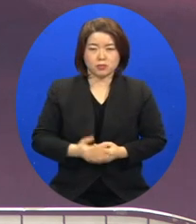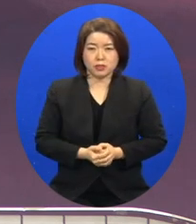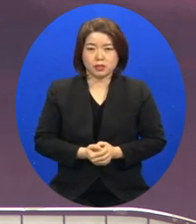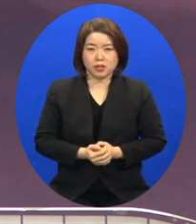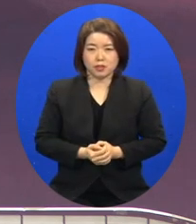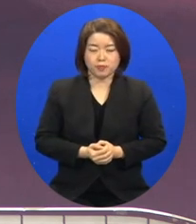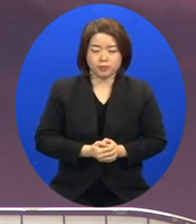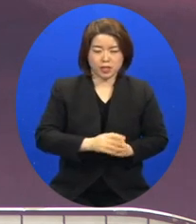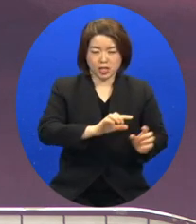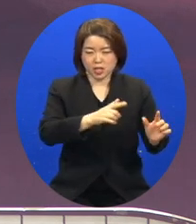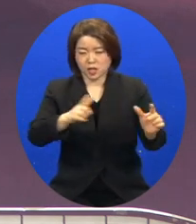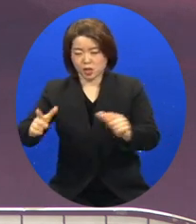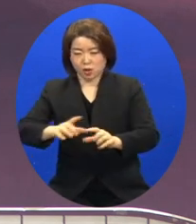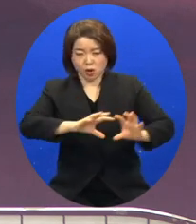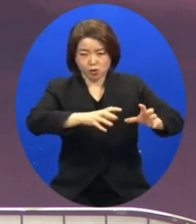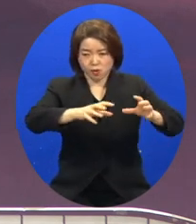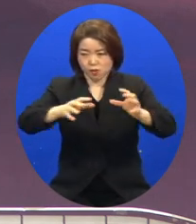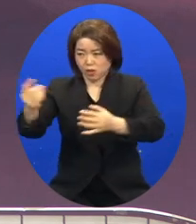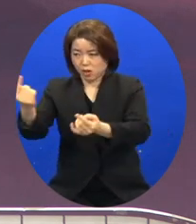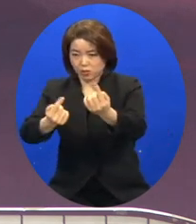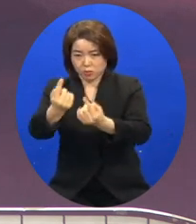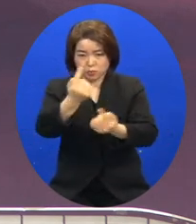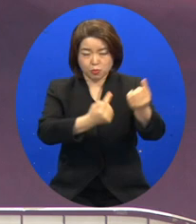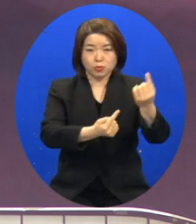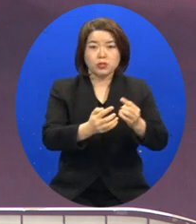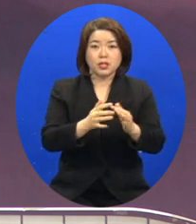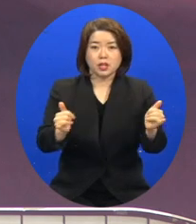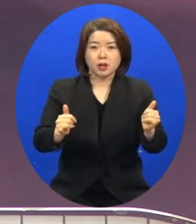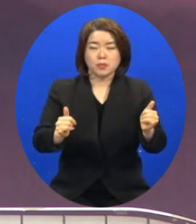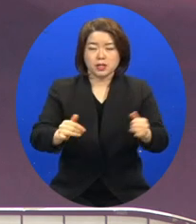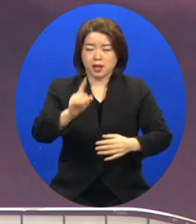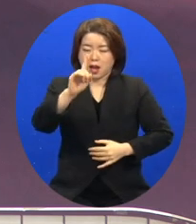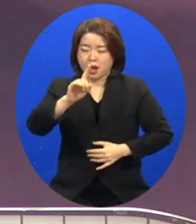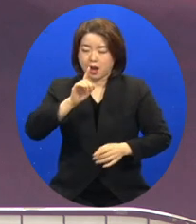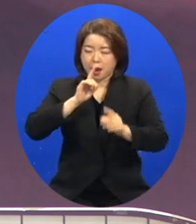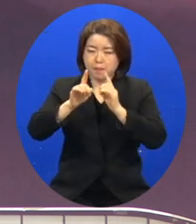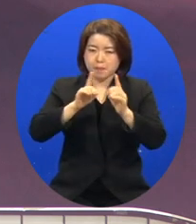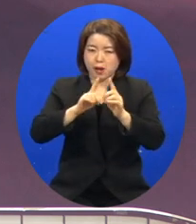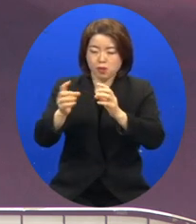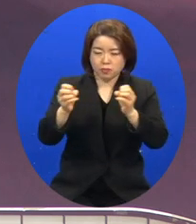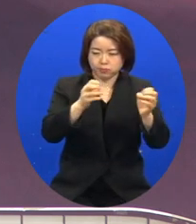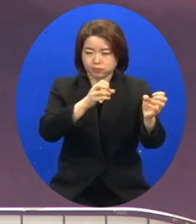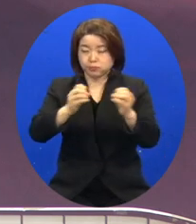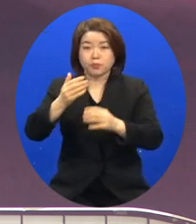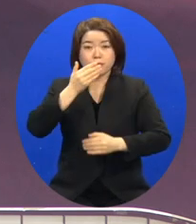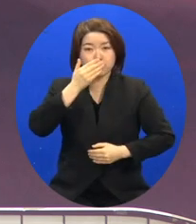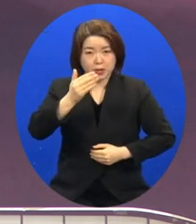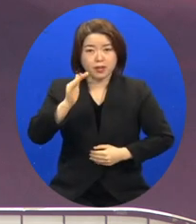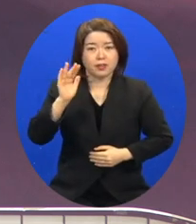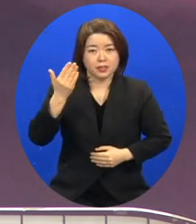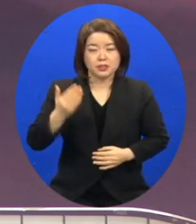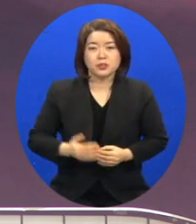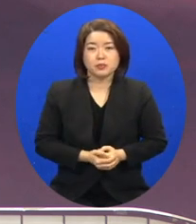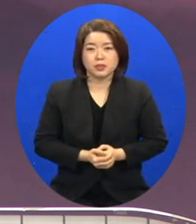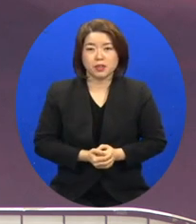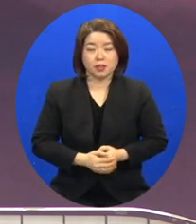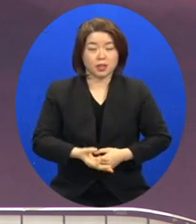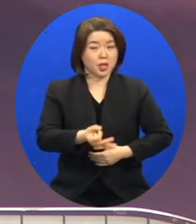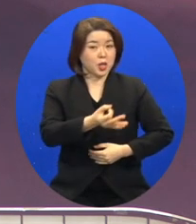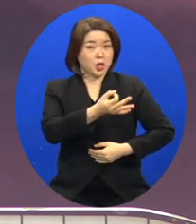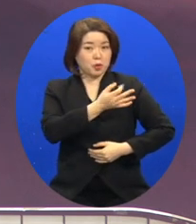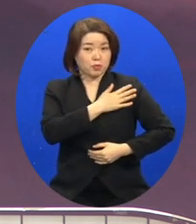여러 나라에서 온 사람들이 한 말로 다 의사소통이 되게 되었습니다 부자와